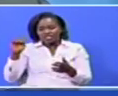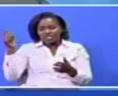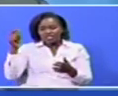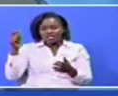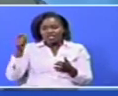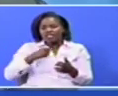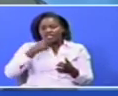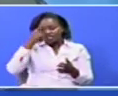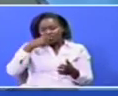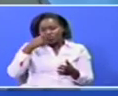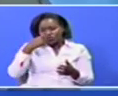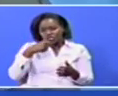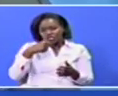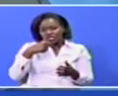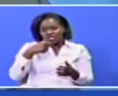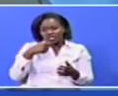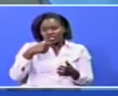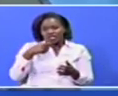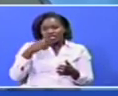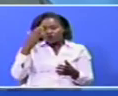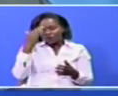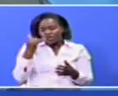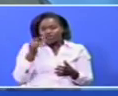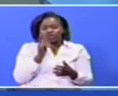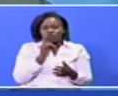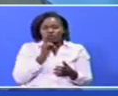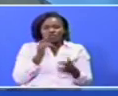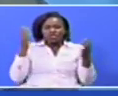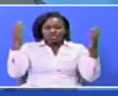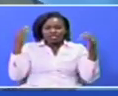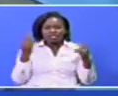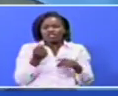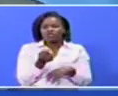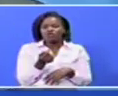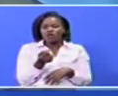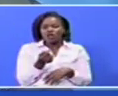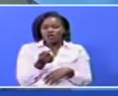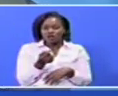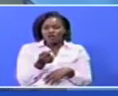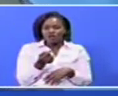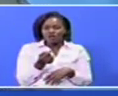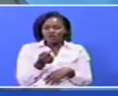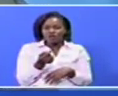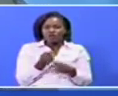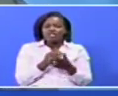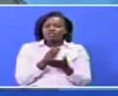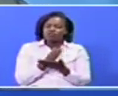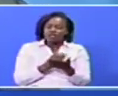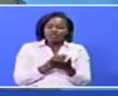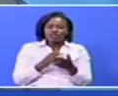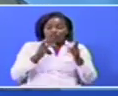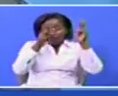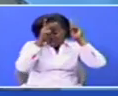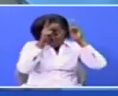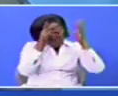Kitui, Makweni. Ndio. Ifikapo kesho itaanza kupungua kidogo, lakini kwa muda tu, sio ati kabisa. Aha. Na sehemu za Kakamega hali